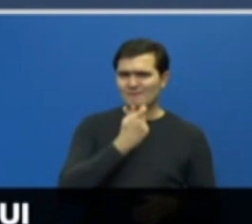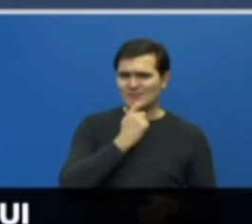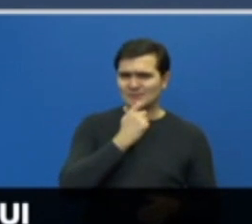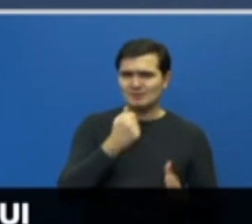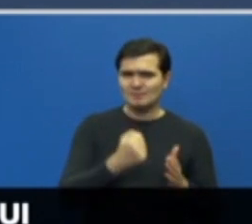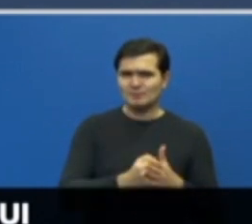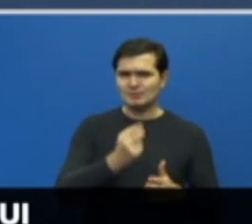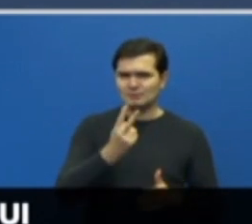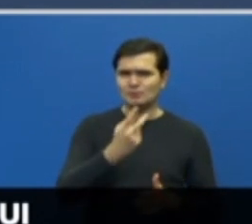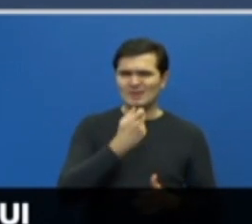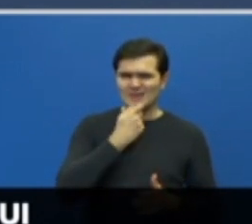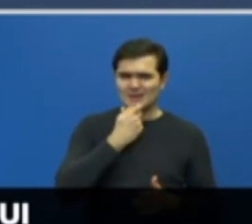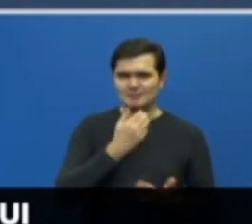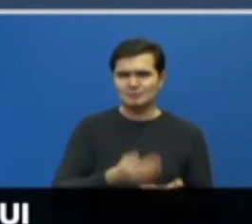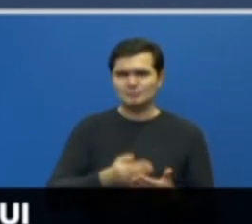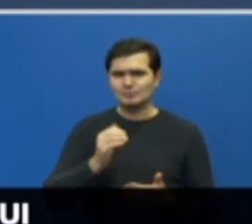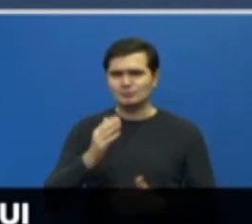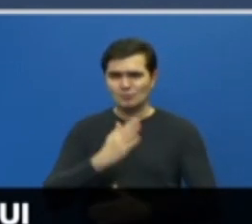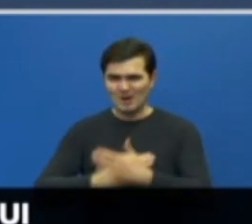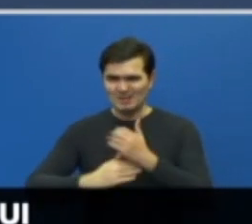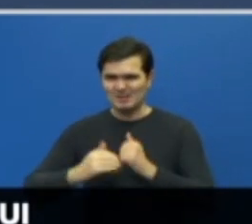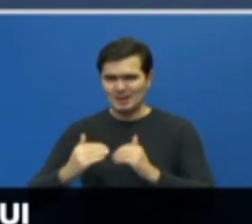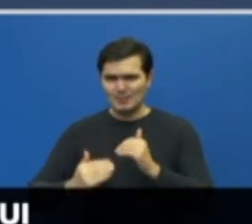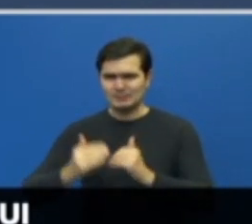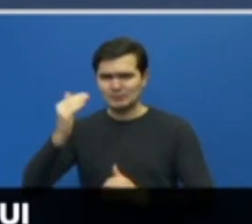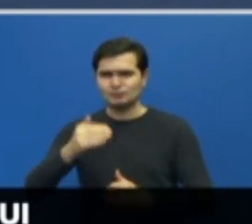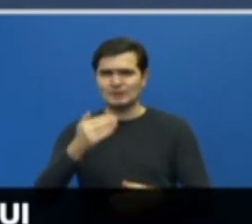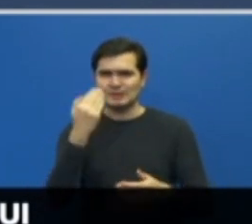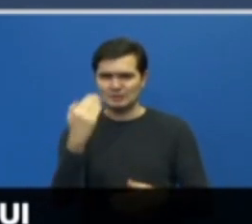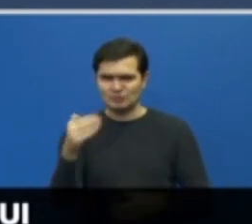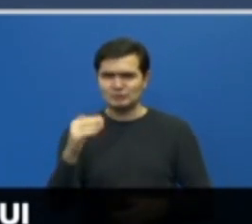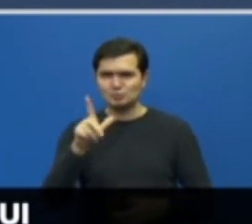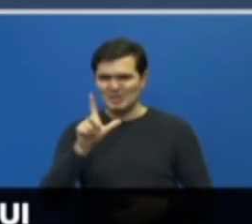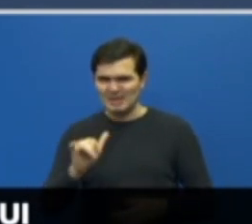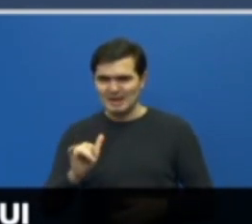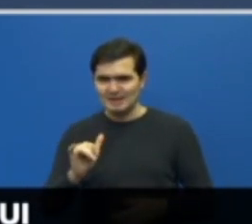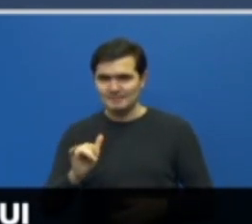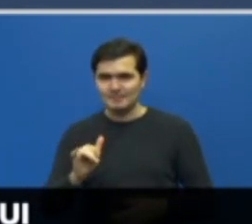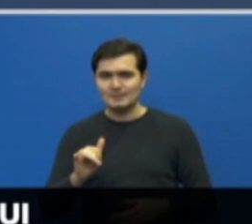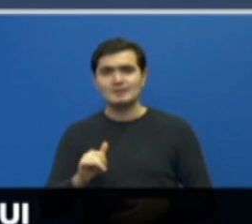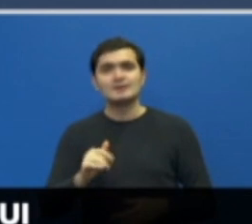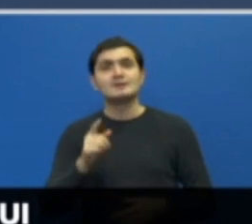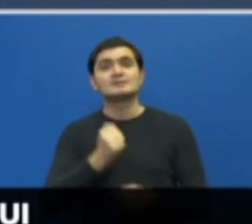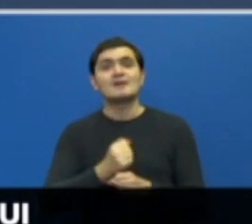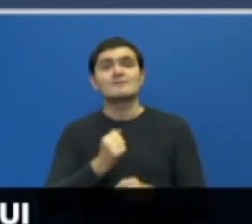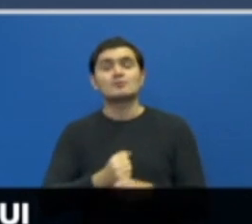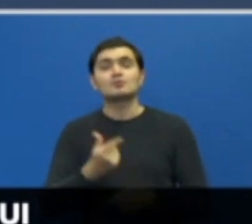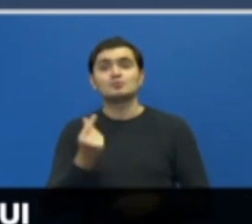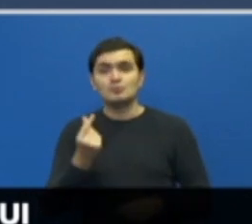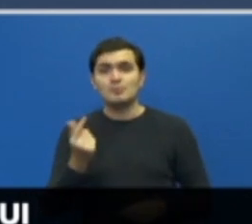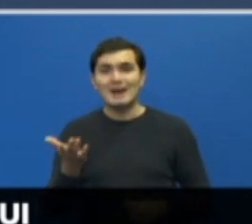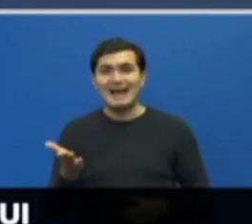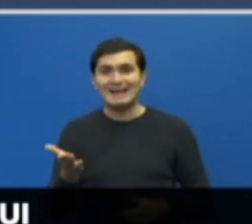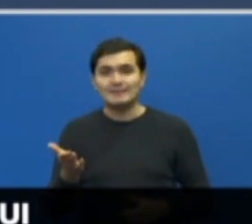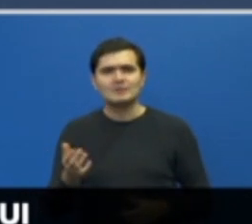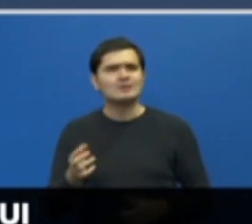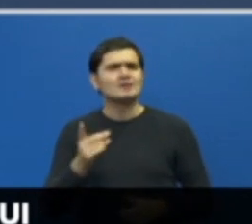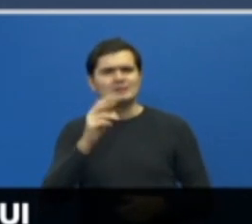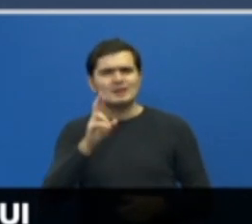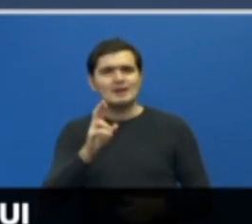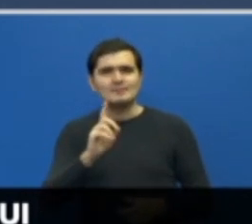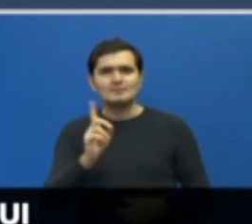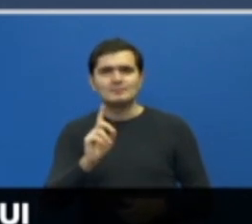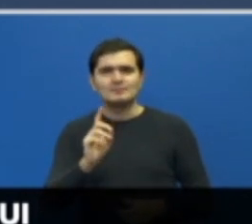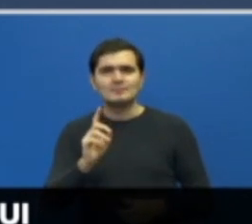2 ani și pentru cei cu handicap, l-ați majorat la 600 de lei, dar a rămas la 200... S-a realizat acea dublare. Dar nu